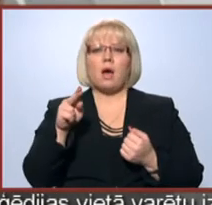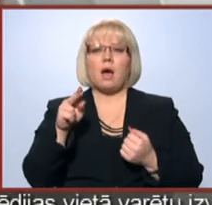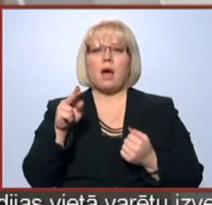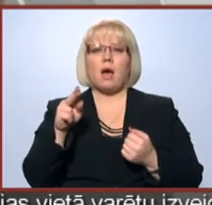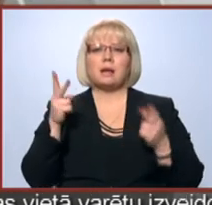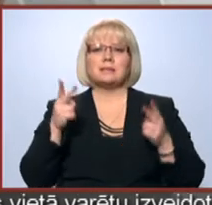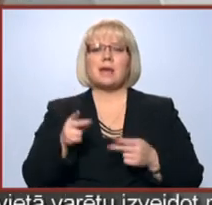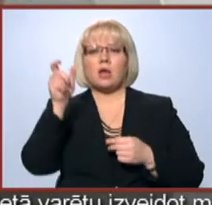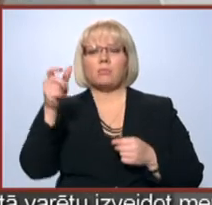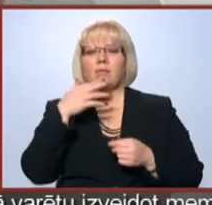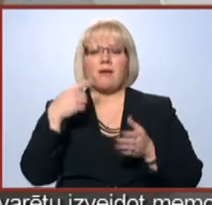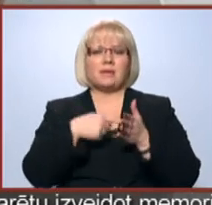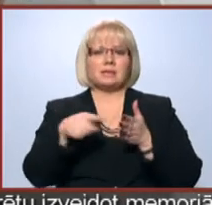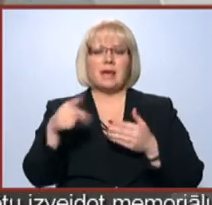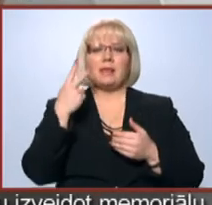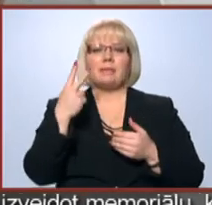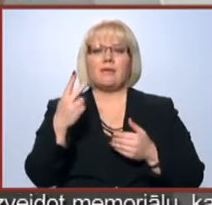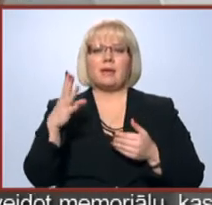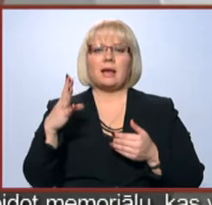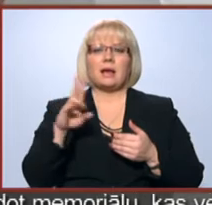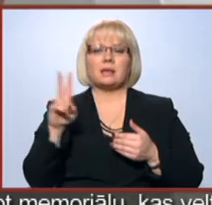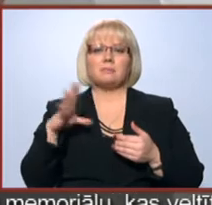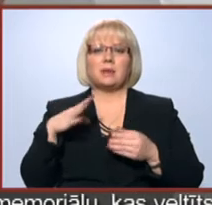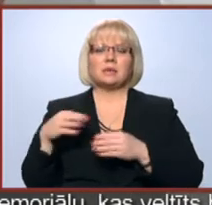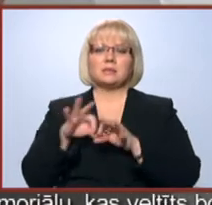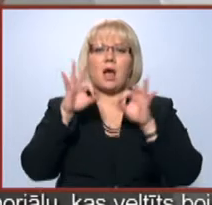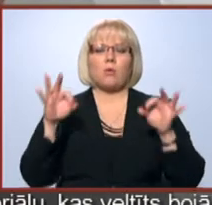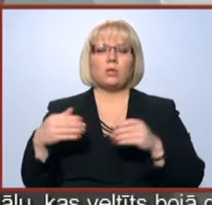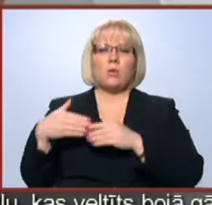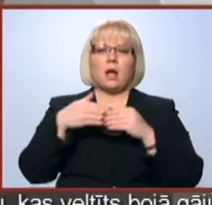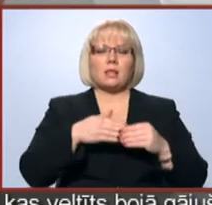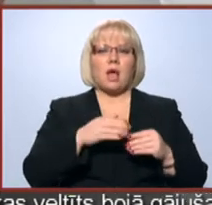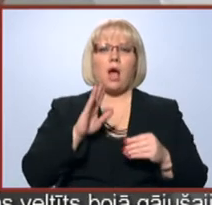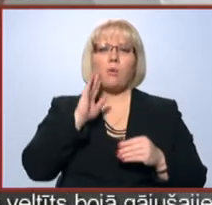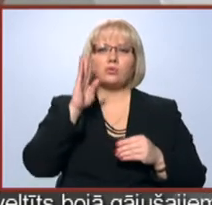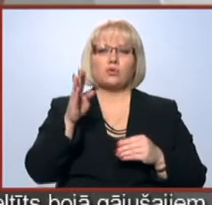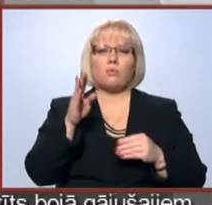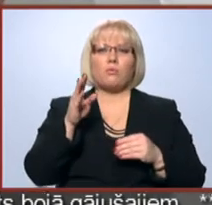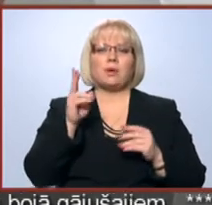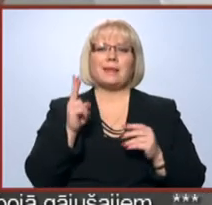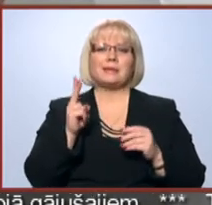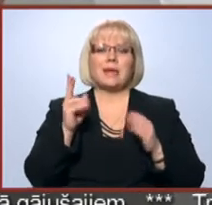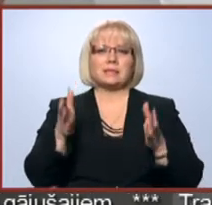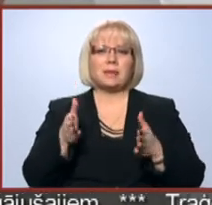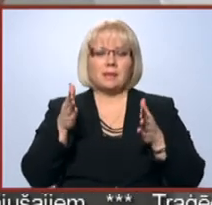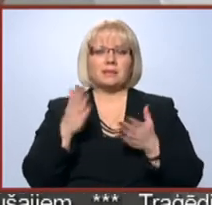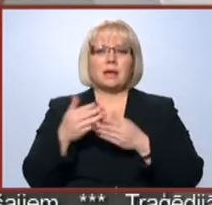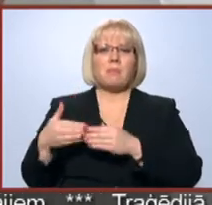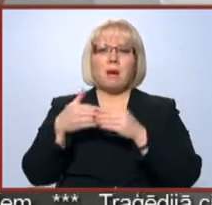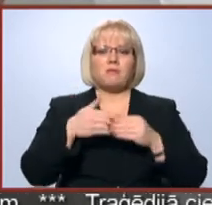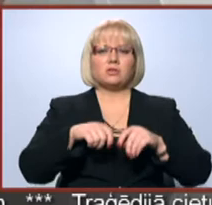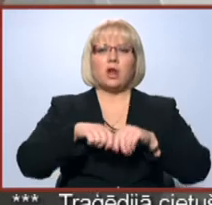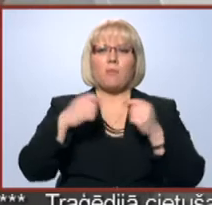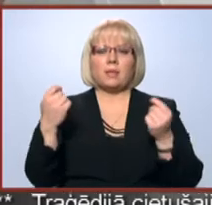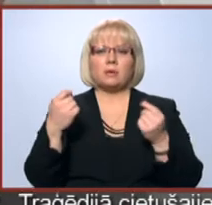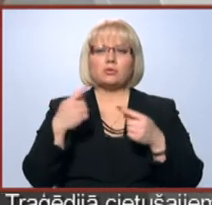nav izrakstīts. Divi no cietušajiem, kas arī tika nogādāti sākotnēji Austrumklīniskajā universitātes slimnīcā, tika pārvestas traumatologijas